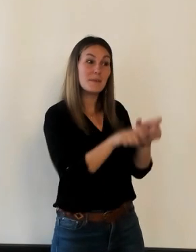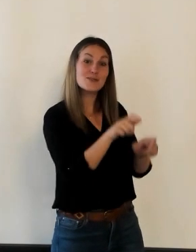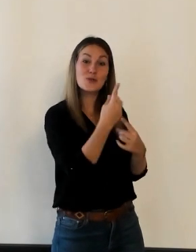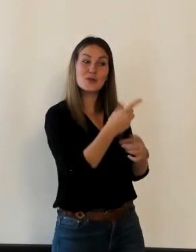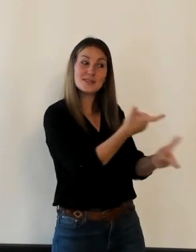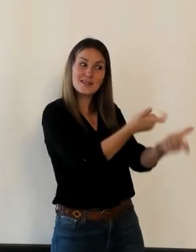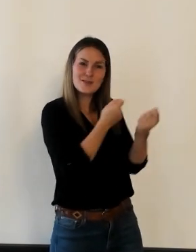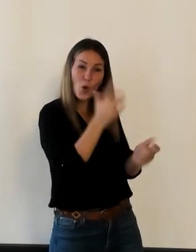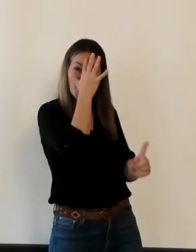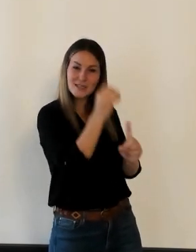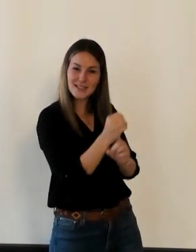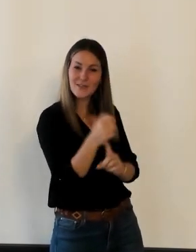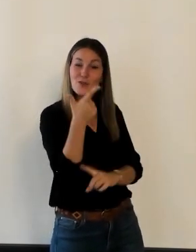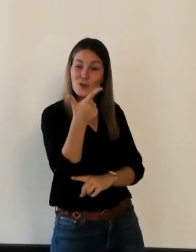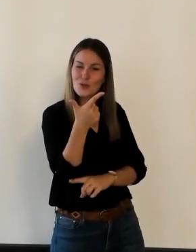et